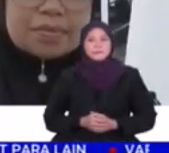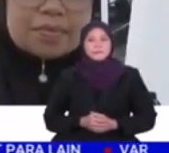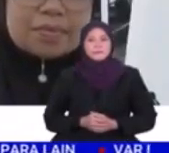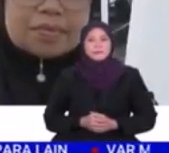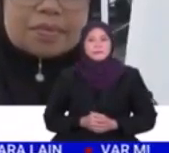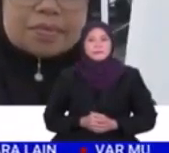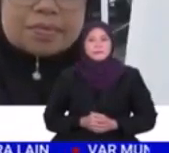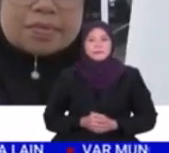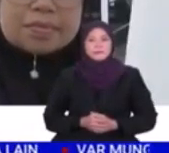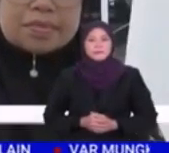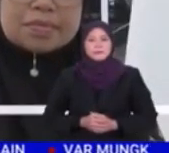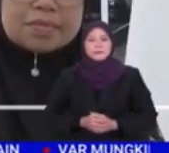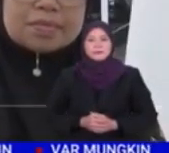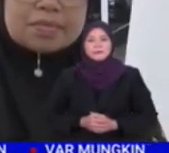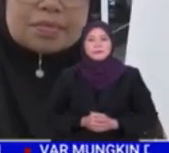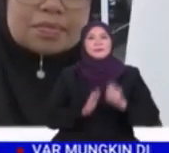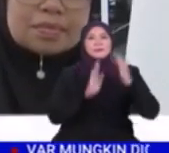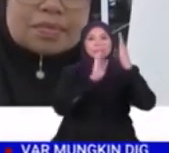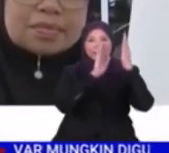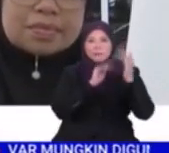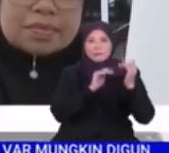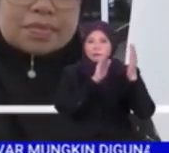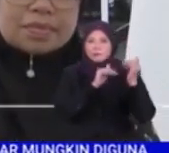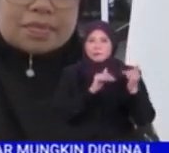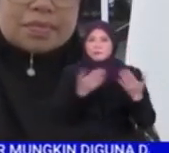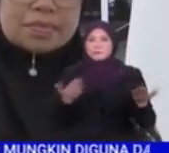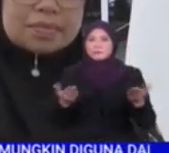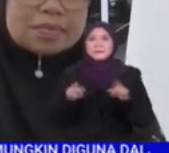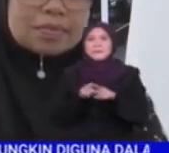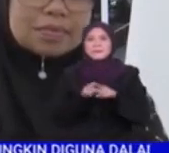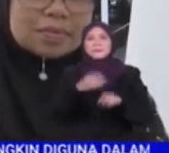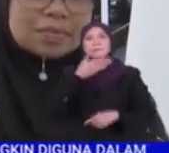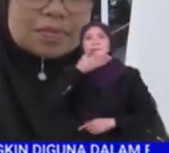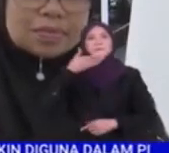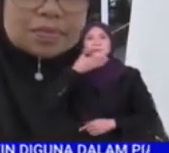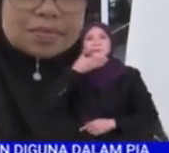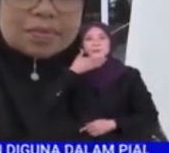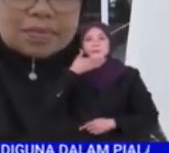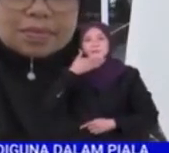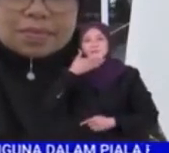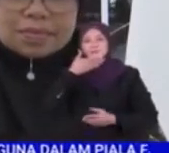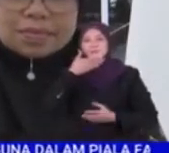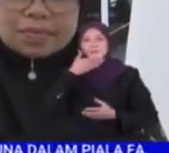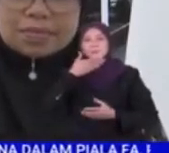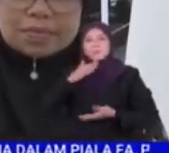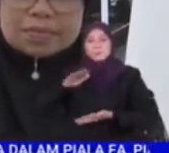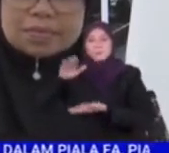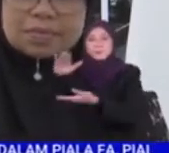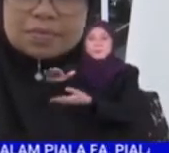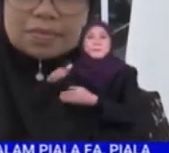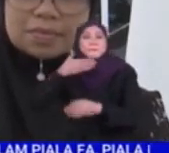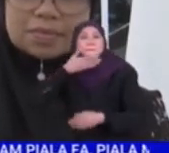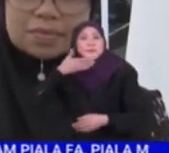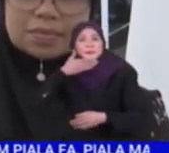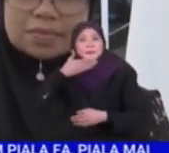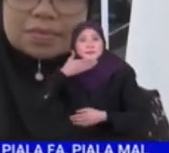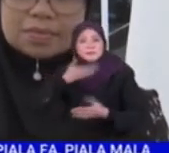Mengharapkan supaya kita nak jadikan macam Youth to Youth punya program ni antara belia kepada belia ni untuk mereka sama-sama